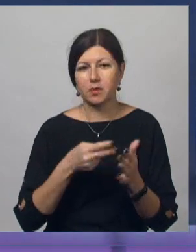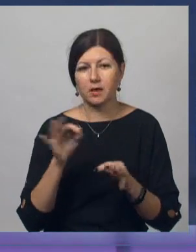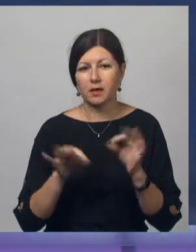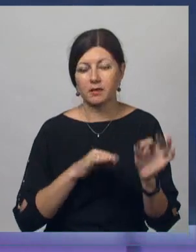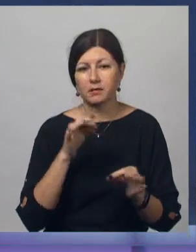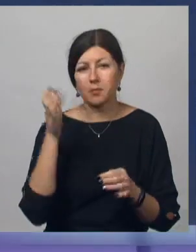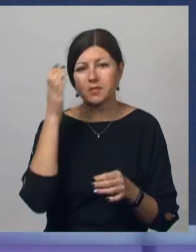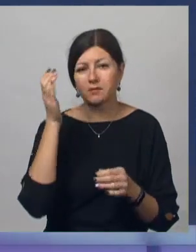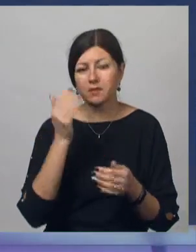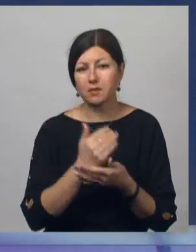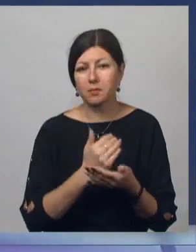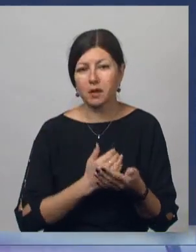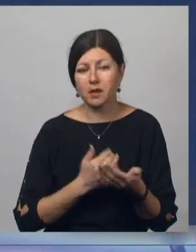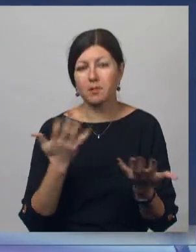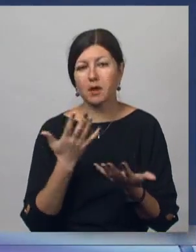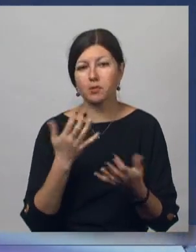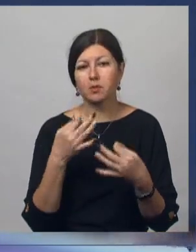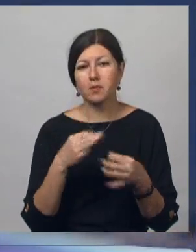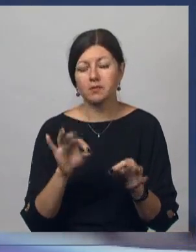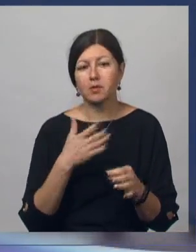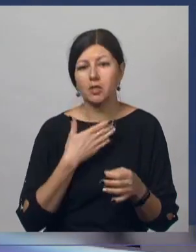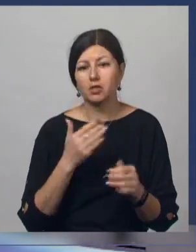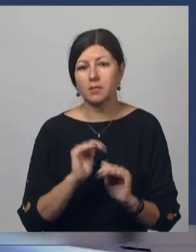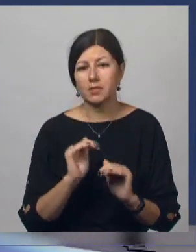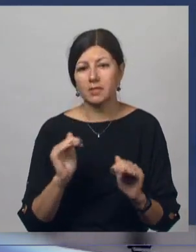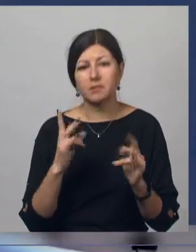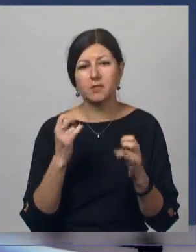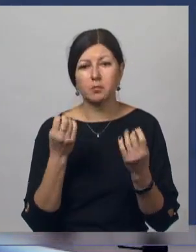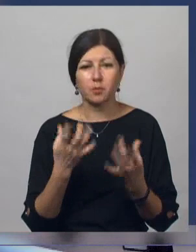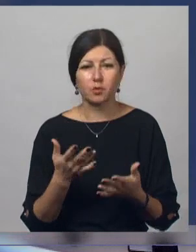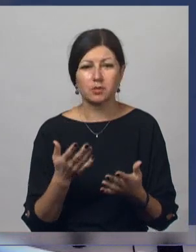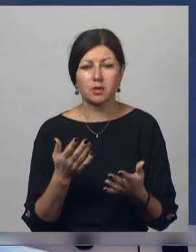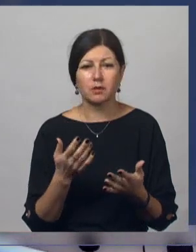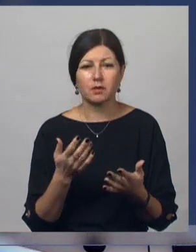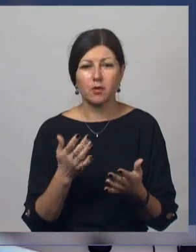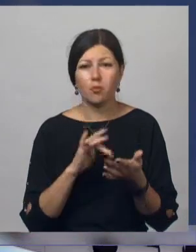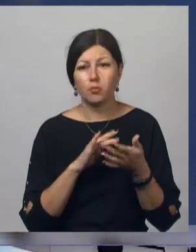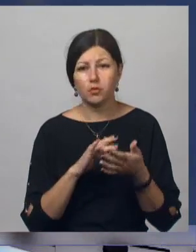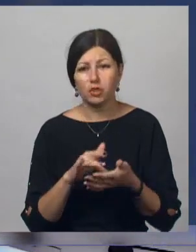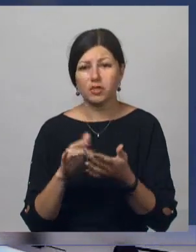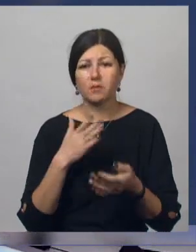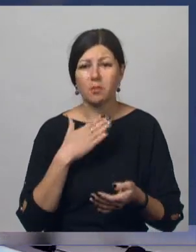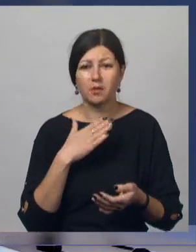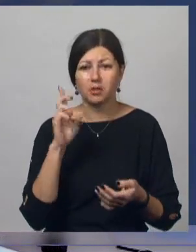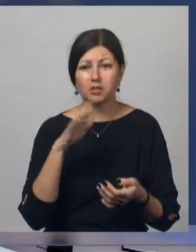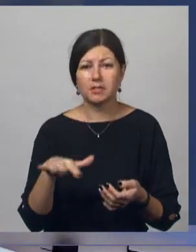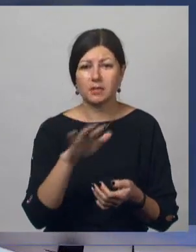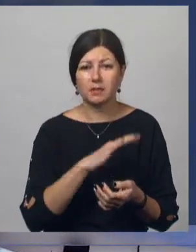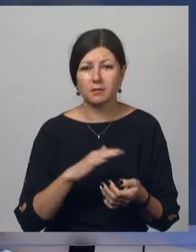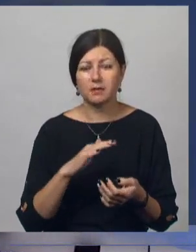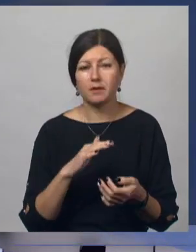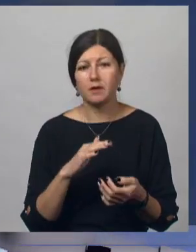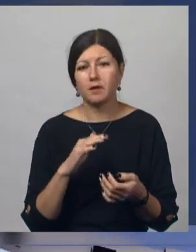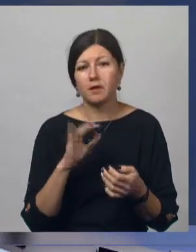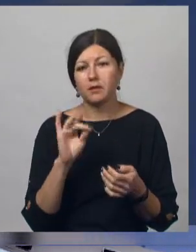программа, которая позволит нашим детям не просто путешествовать по нашей стране с выгодой для